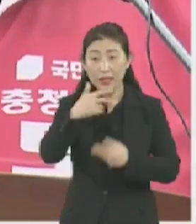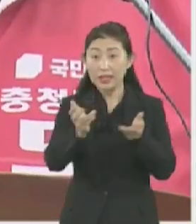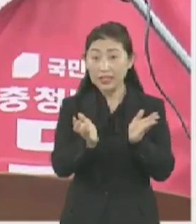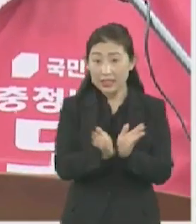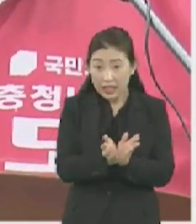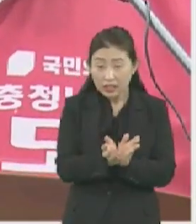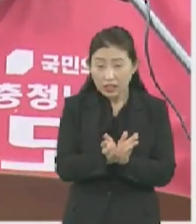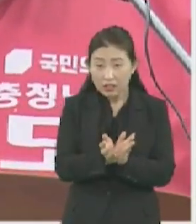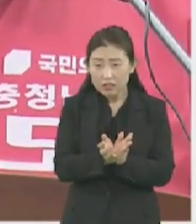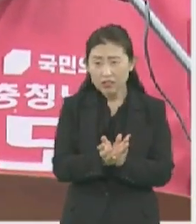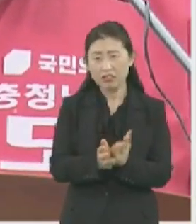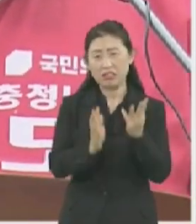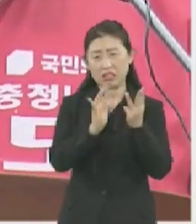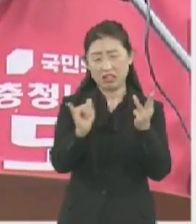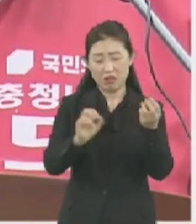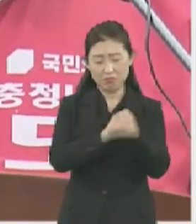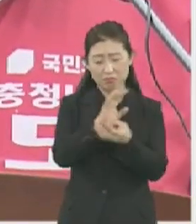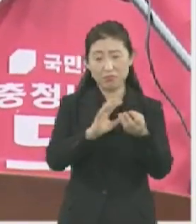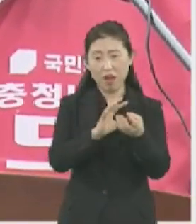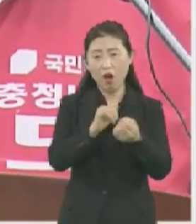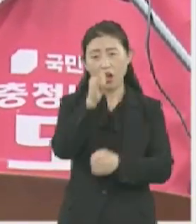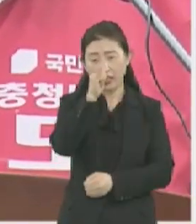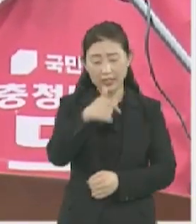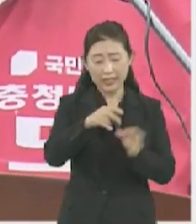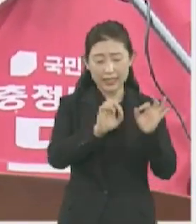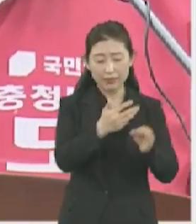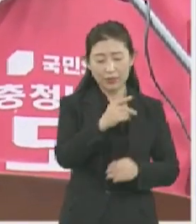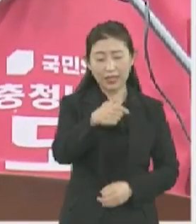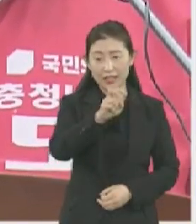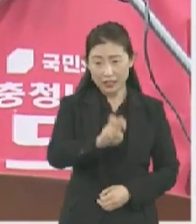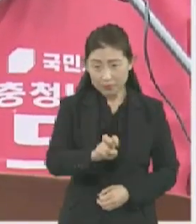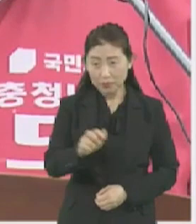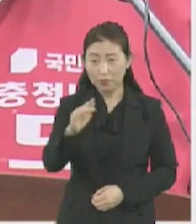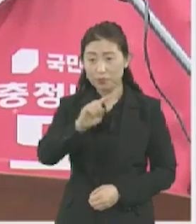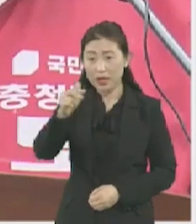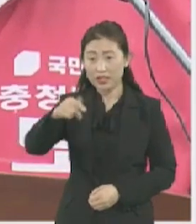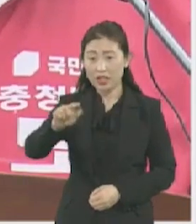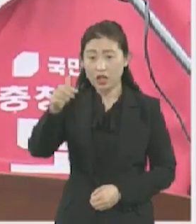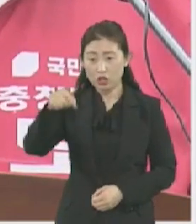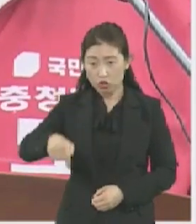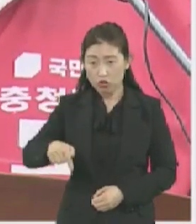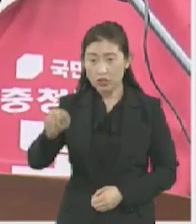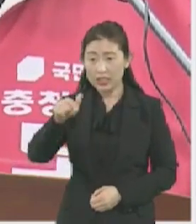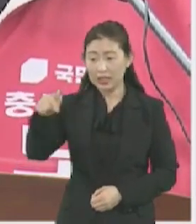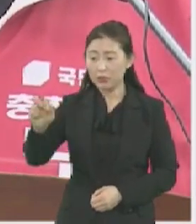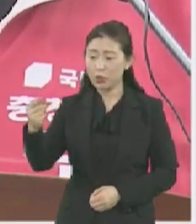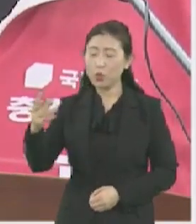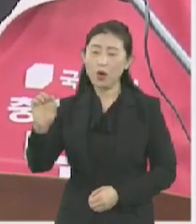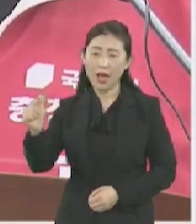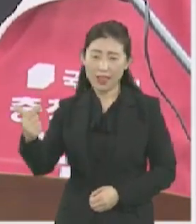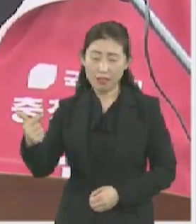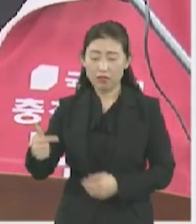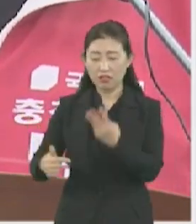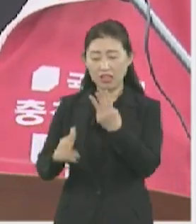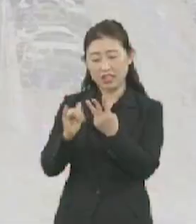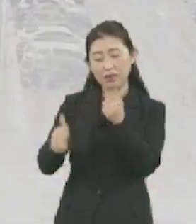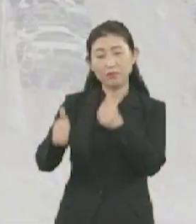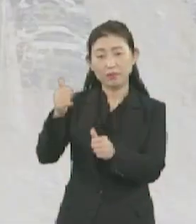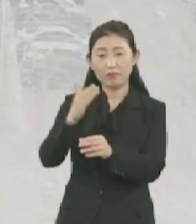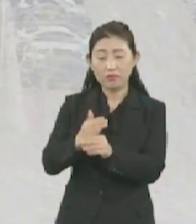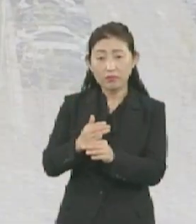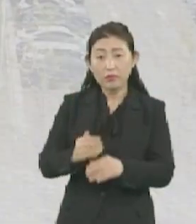임 에서는 경선 과정이 어수선한 가운데 김태흠 현 의원과 박 찬 후 김동완 2 전 위원이 공천 경쟁을